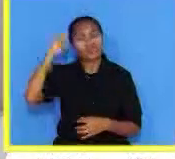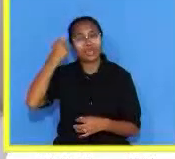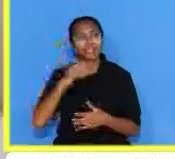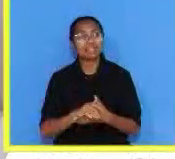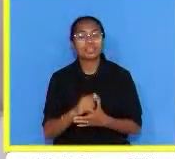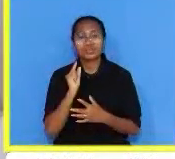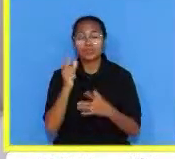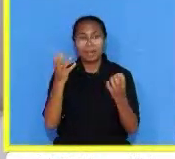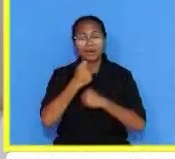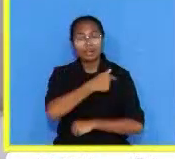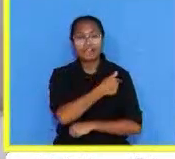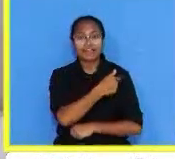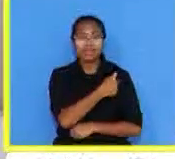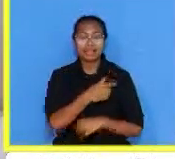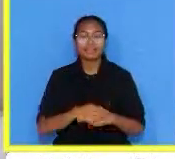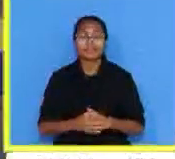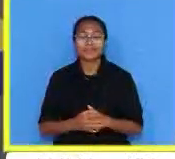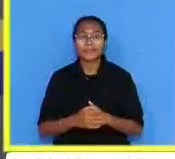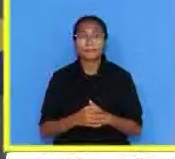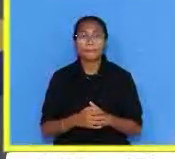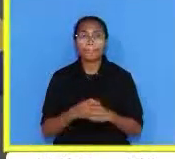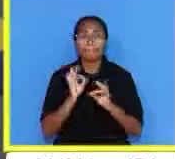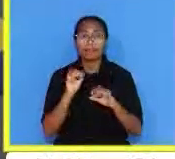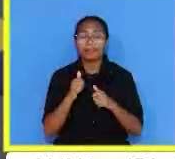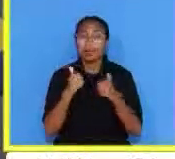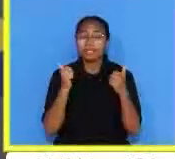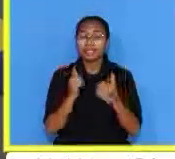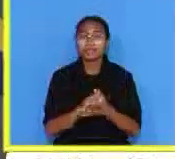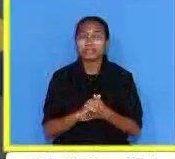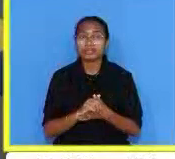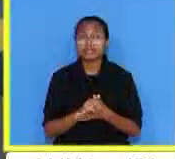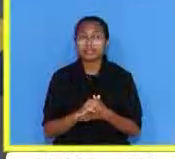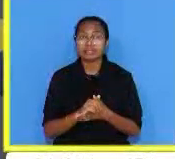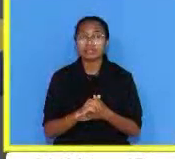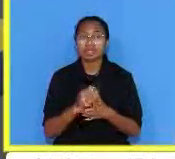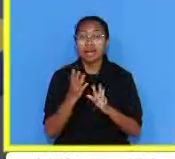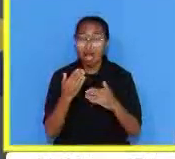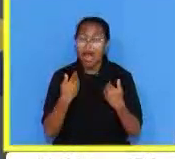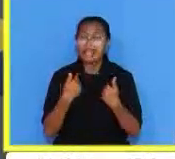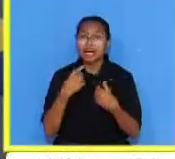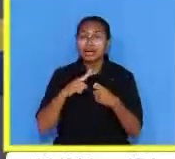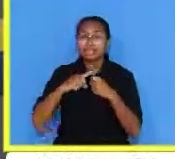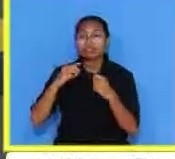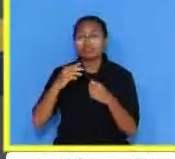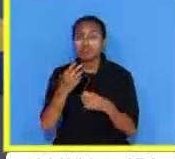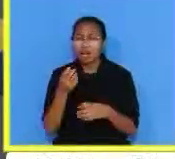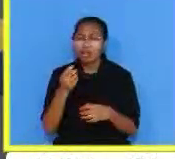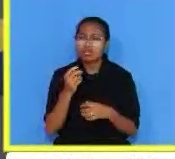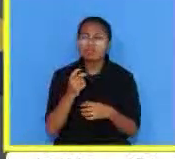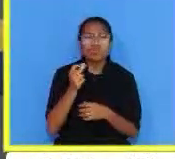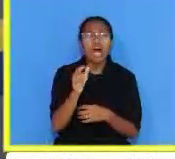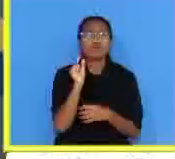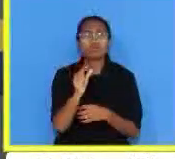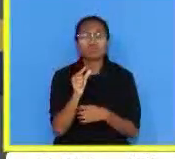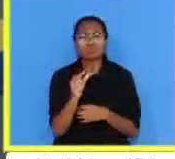mendapatkan vaksin. Baik, berarti dari ada kemudahan-kemudahan ya, pemerintah sudah